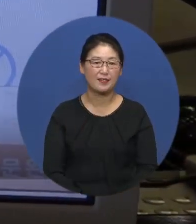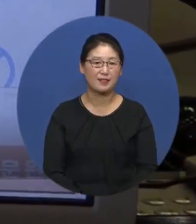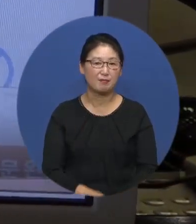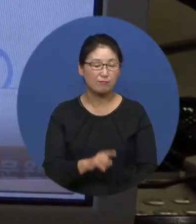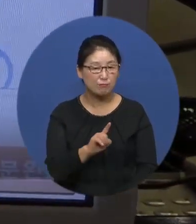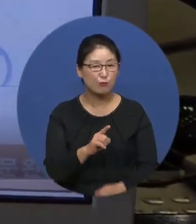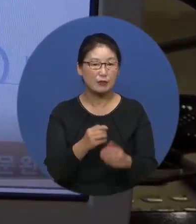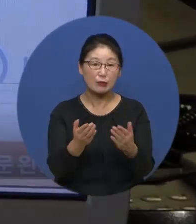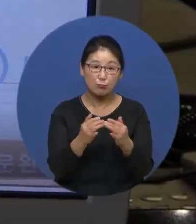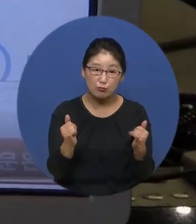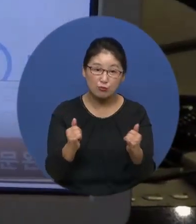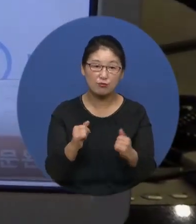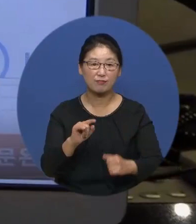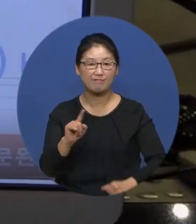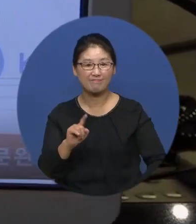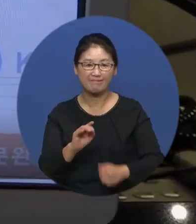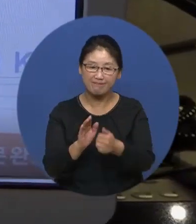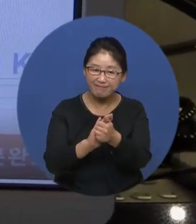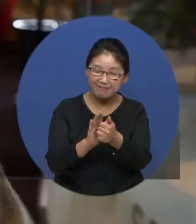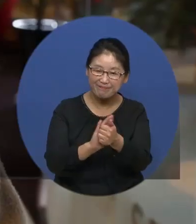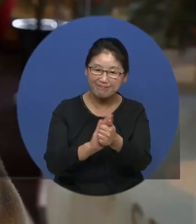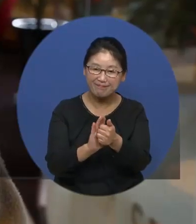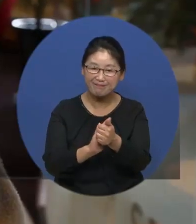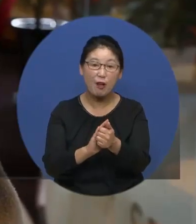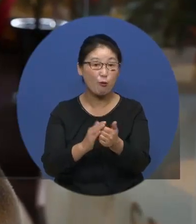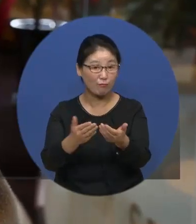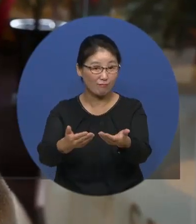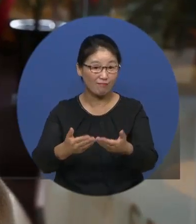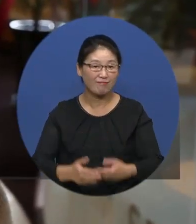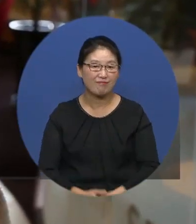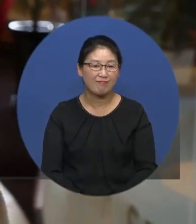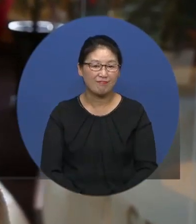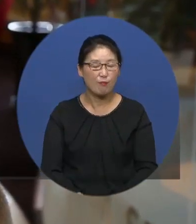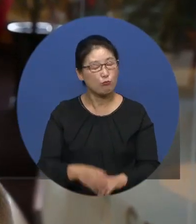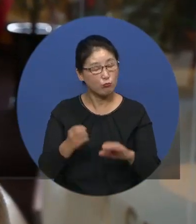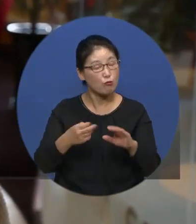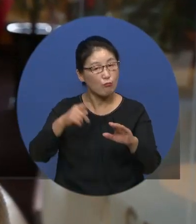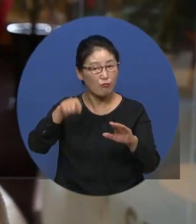그렇게 친절하게 잘해주셔서 자주 오고요.